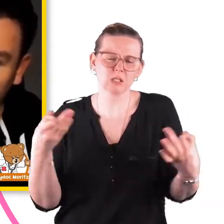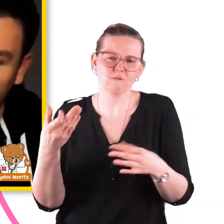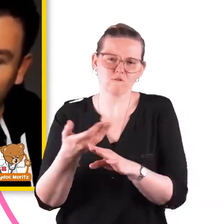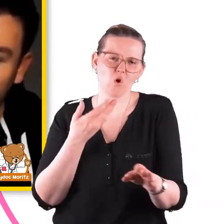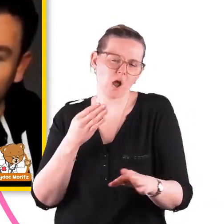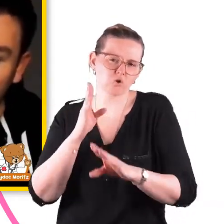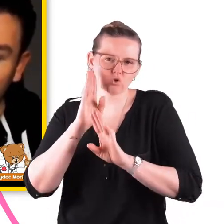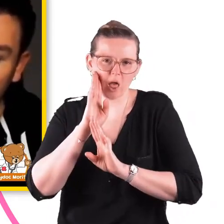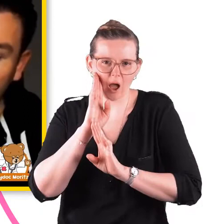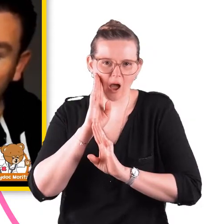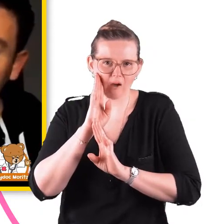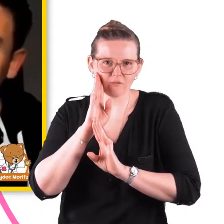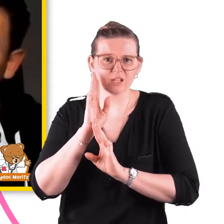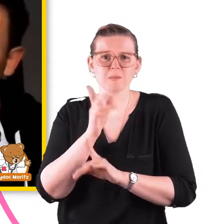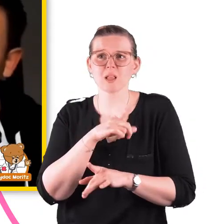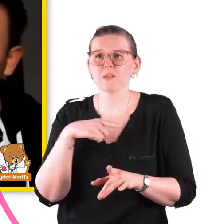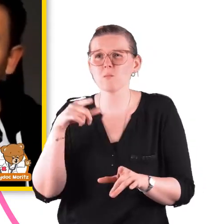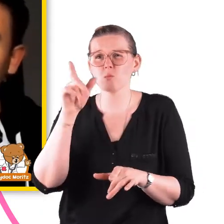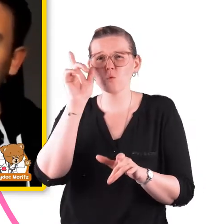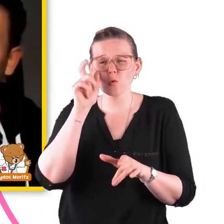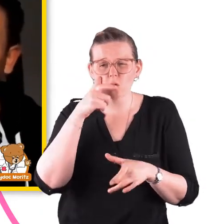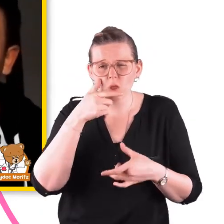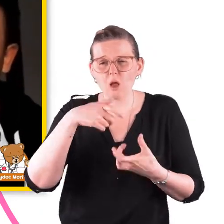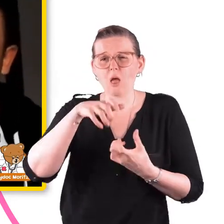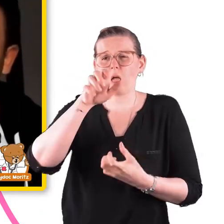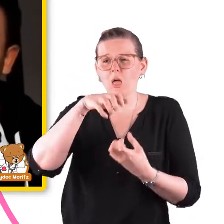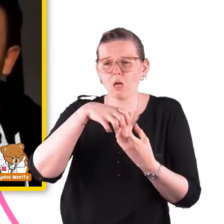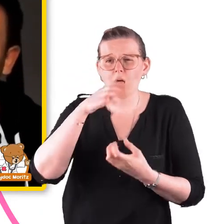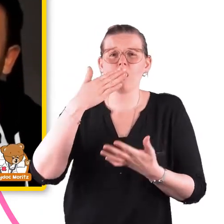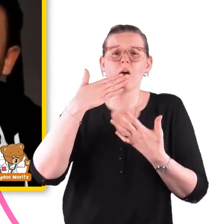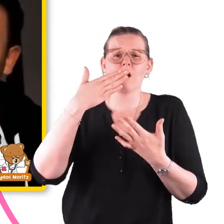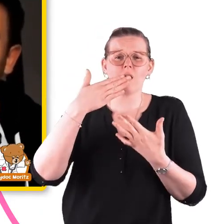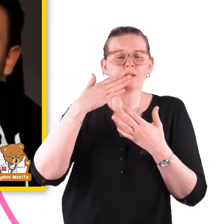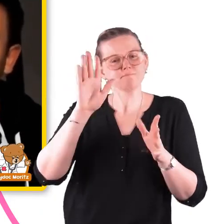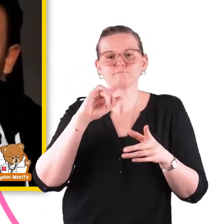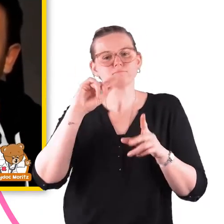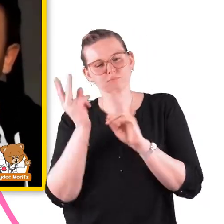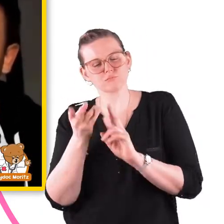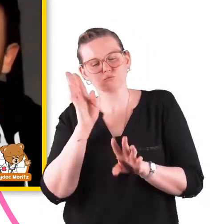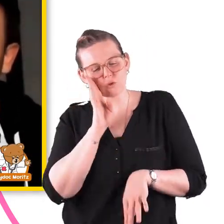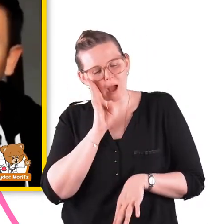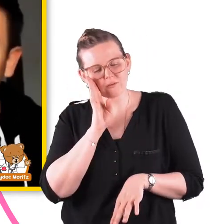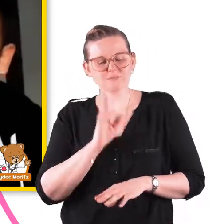zu bekommen. Nicht lange müde rumgähnen, sondern gleich.